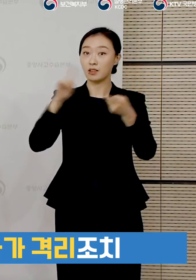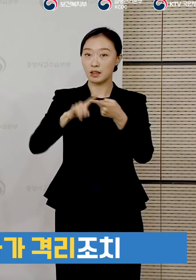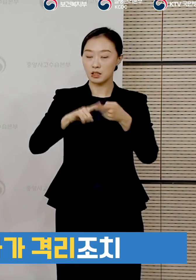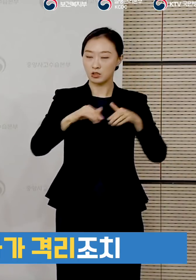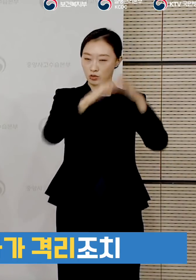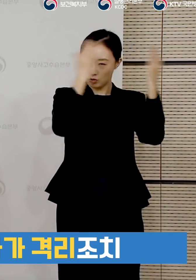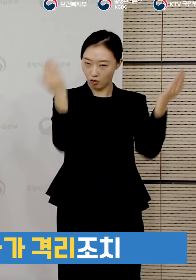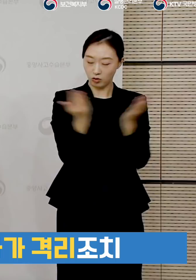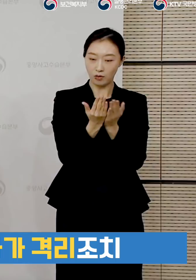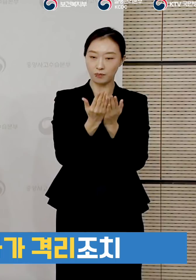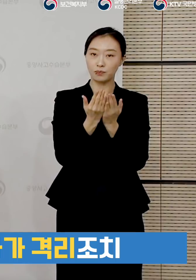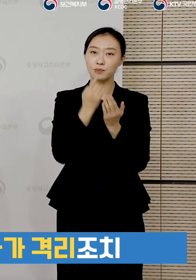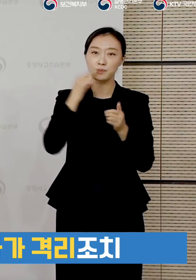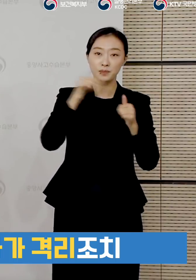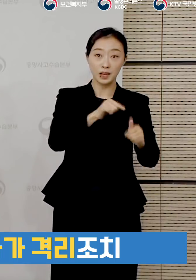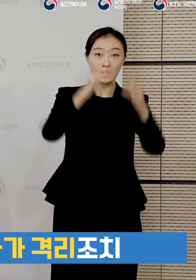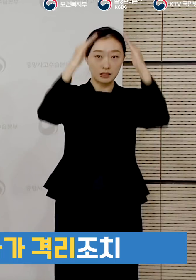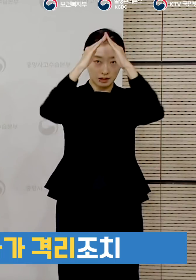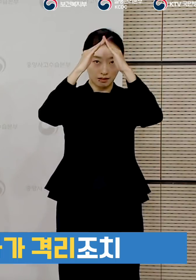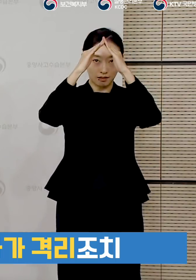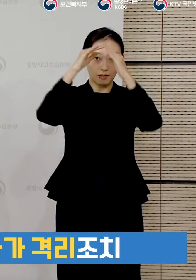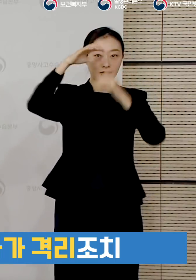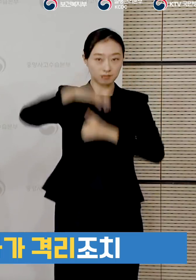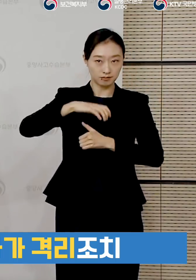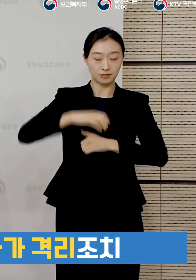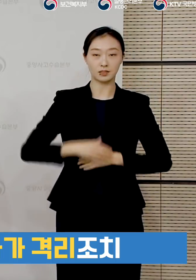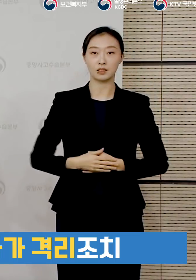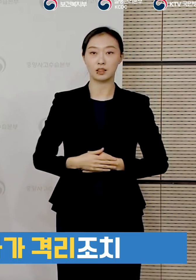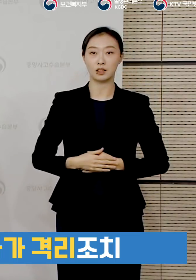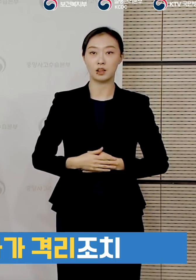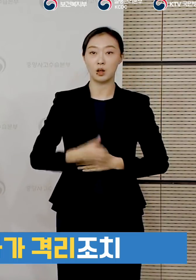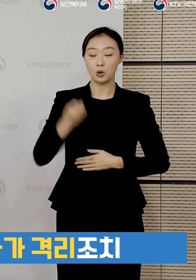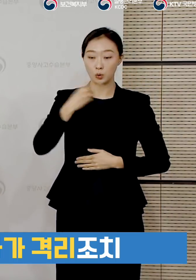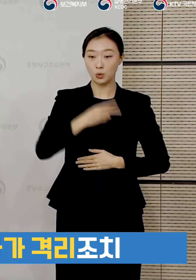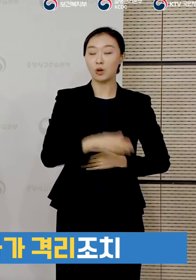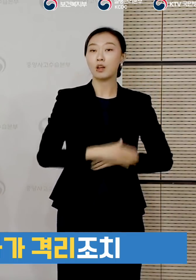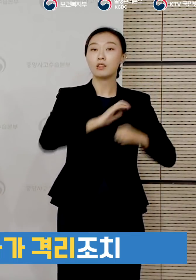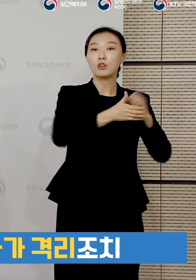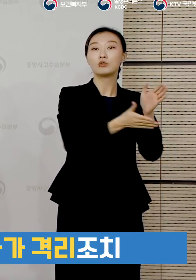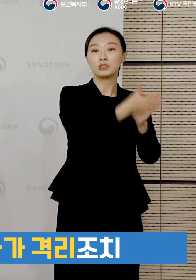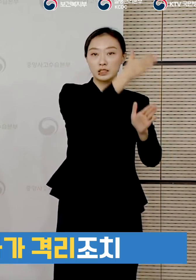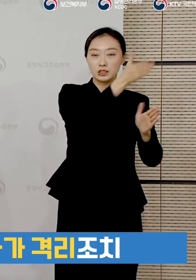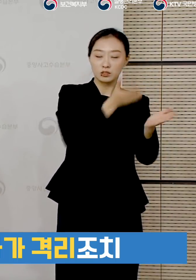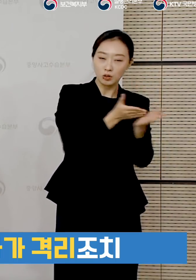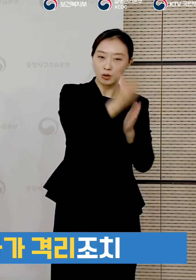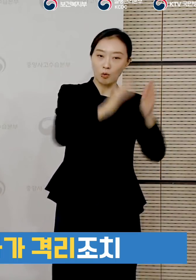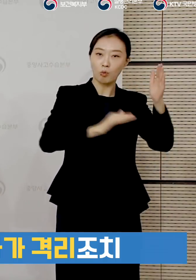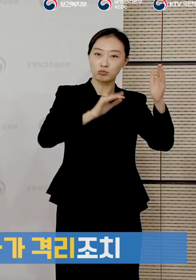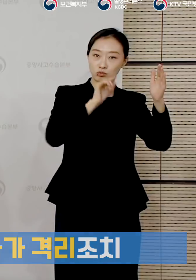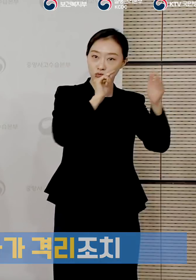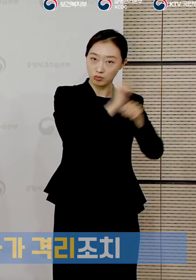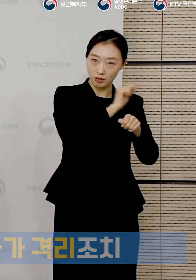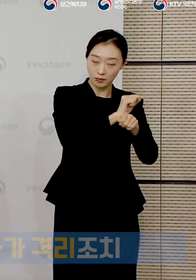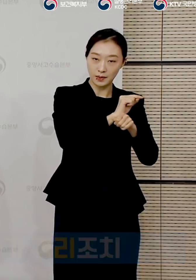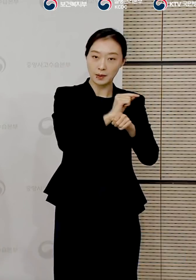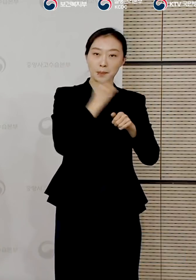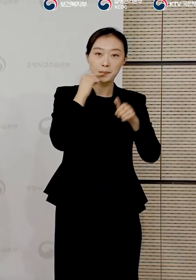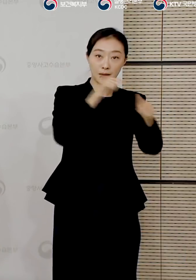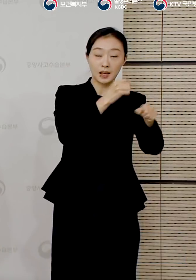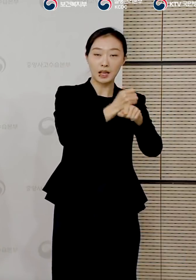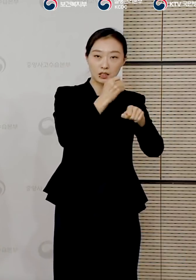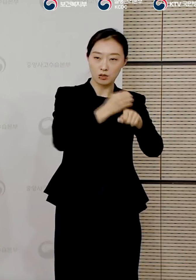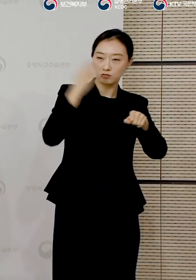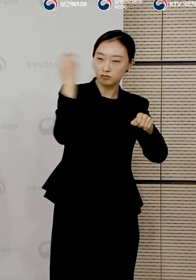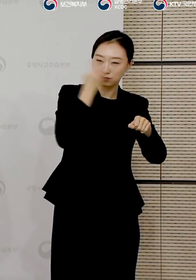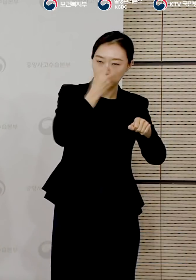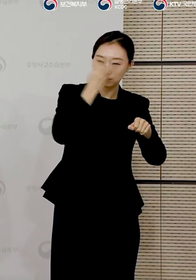전원 자가격리 조치를 실시하였고 지자체의 전담 공무원을 배정하여 철저히 관리하고 있는 중입니다.